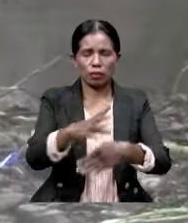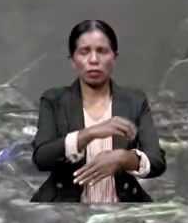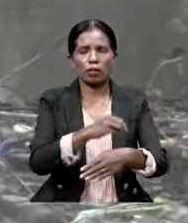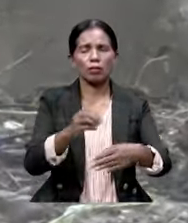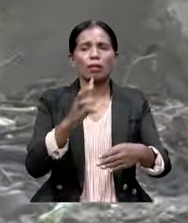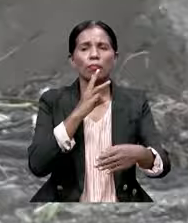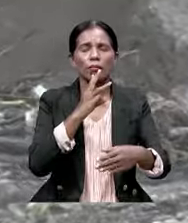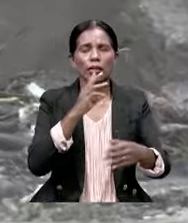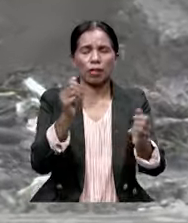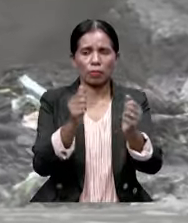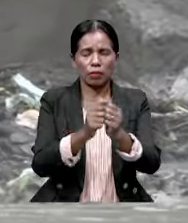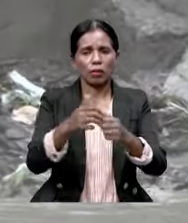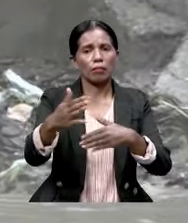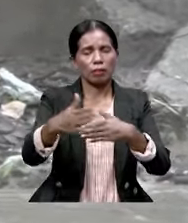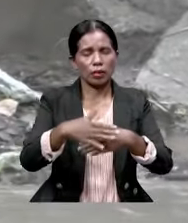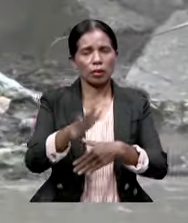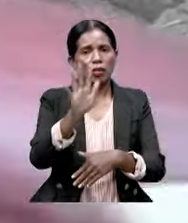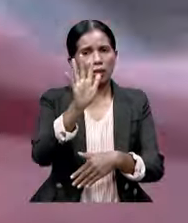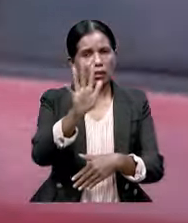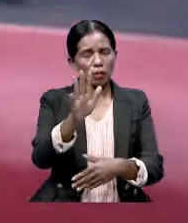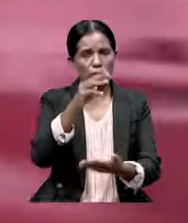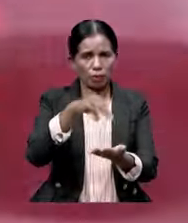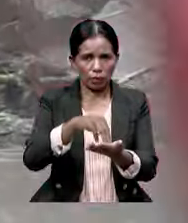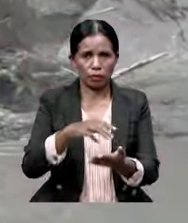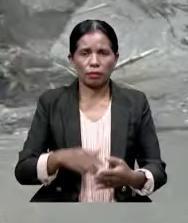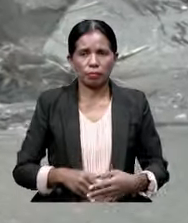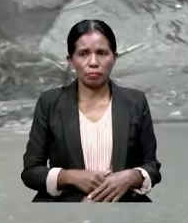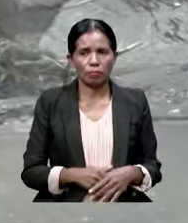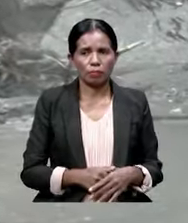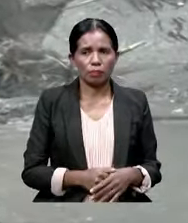be hamutuk basic tokon lima. Jacinto Fuca, Celina Lopez, GMN.